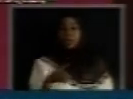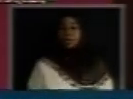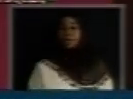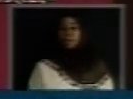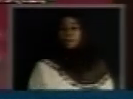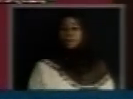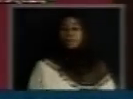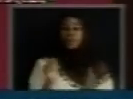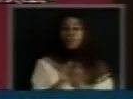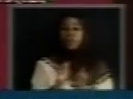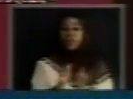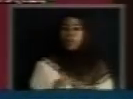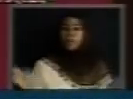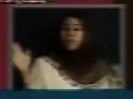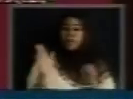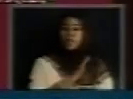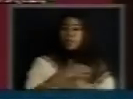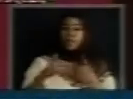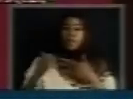Kuna mambo mengi yamefanywa kwa miaka 50.